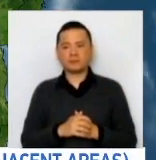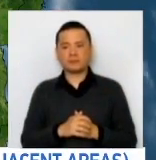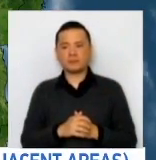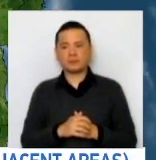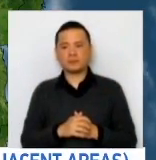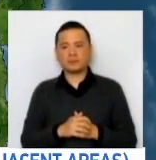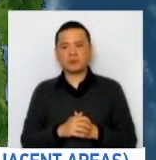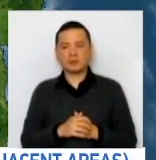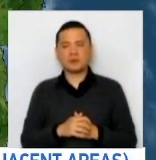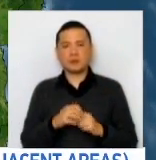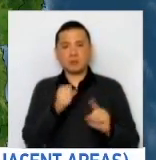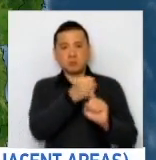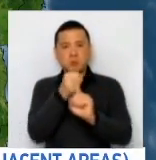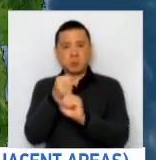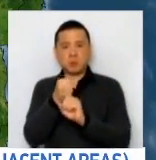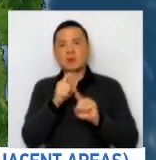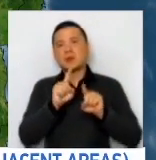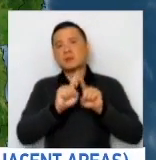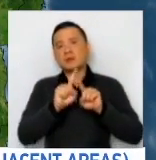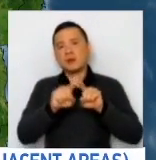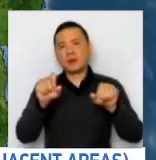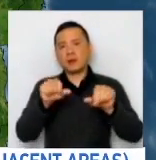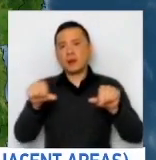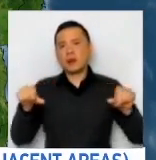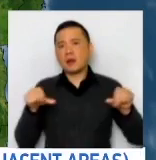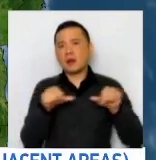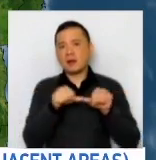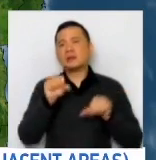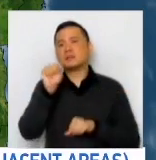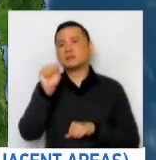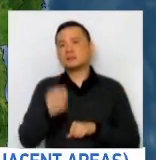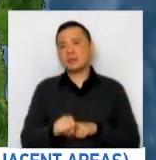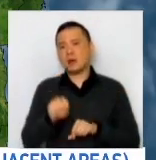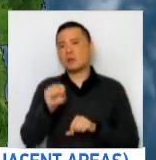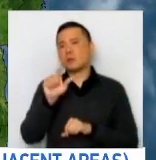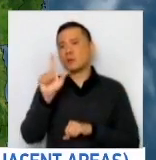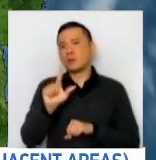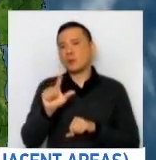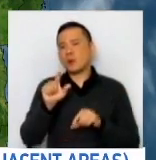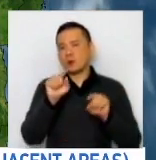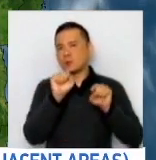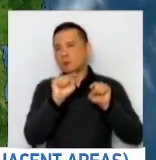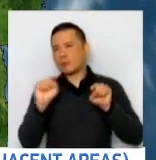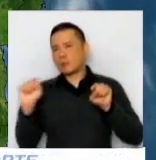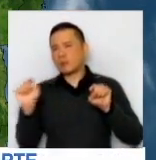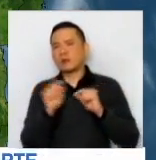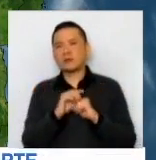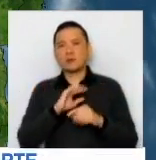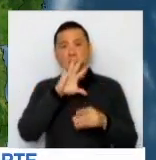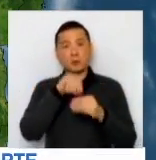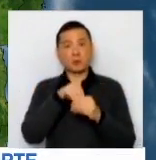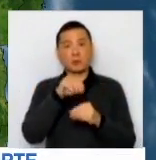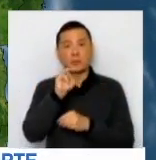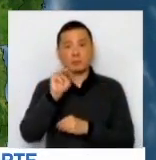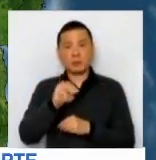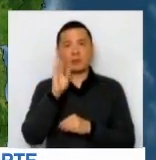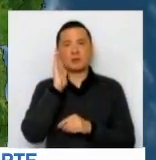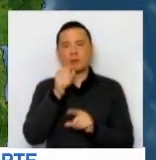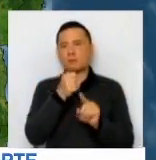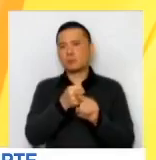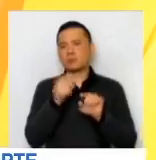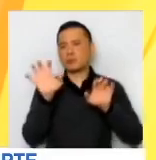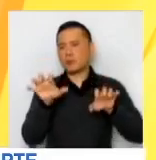ng nakararaming bahagi nga ng Southern Luzon area ngayong araw, kasama na nga dyan ang Metro Manila. Okay,